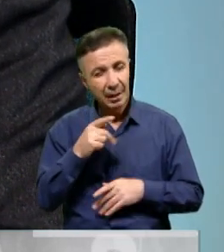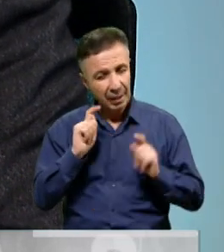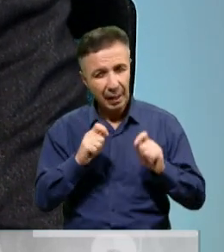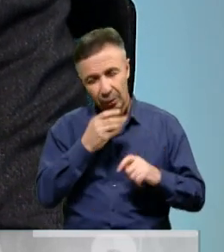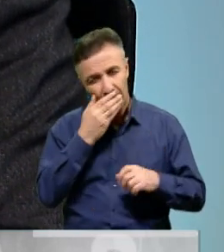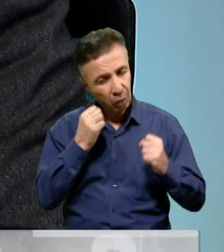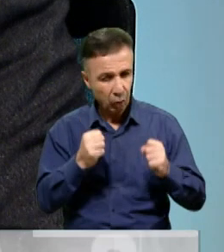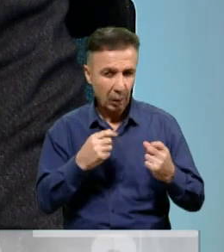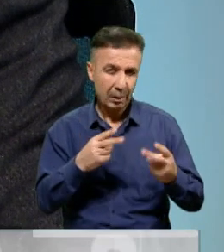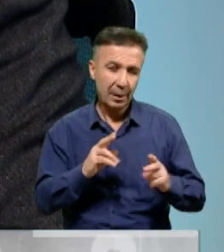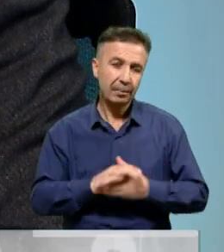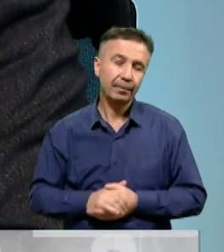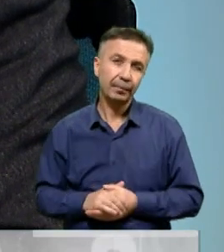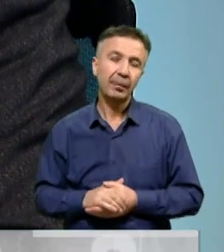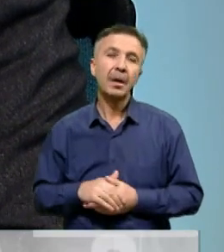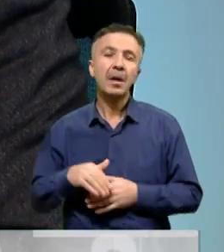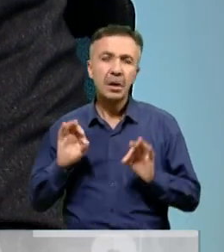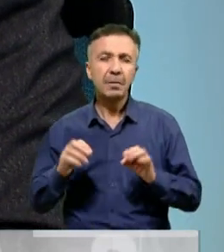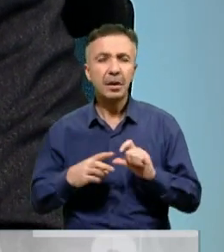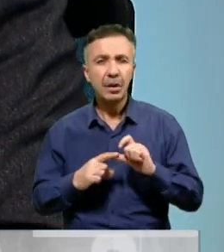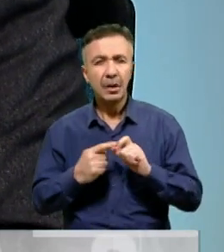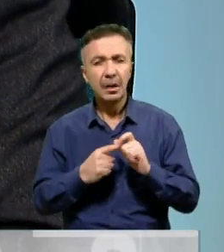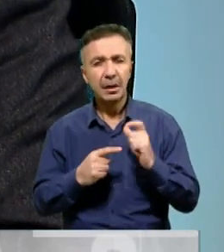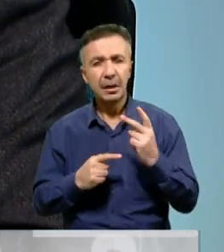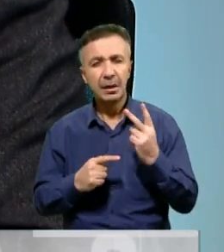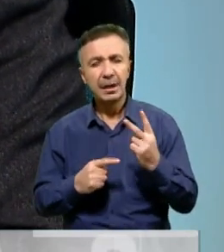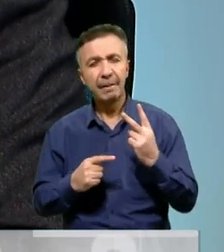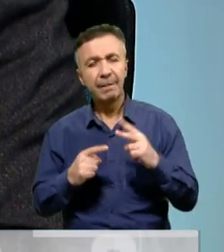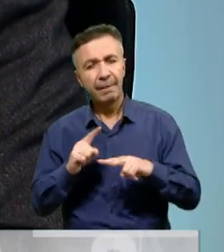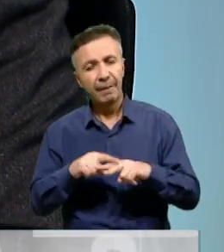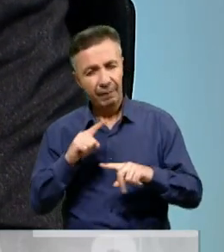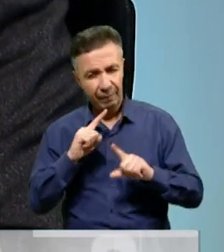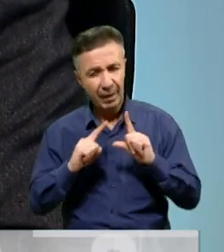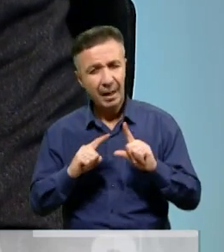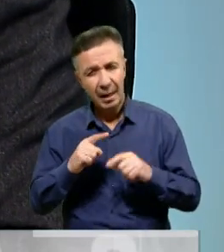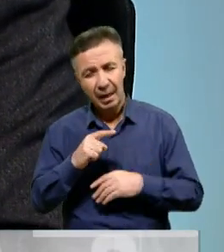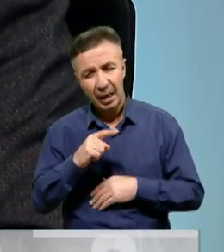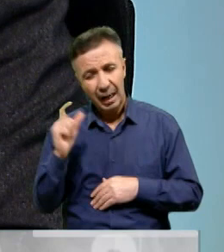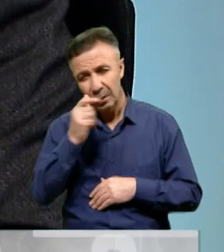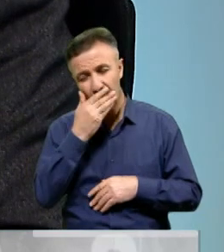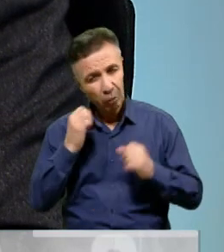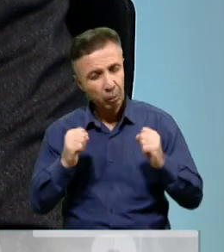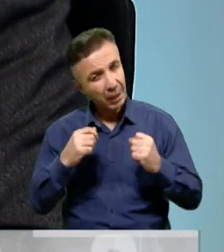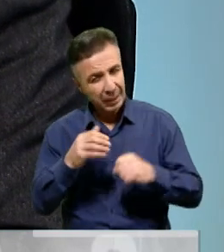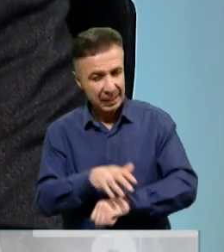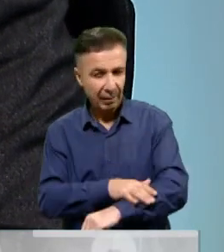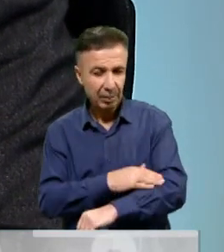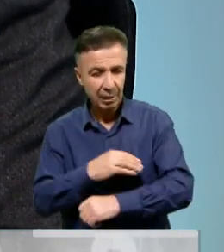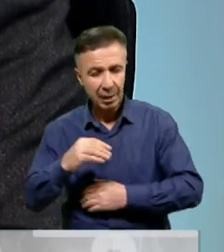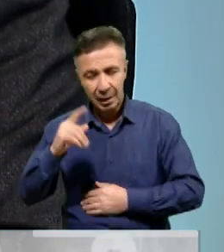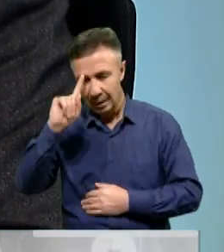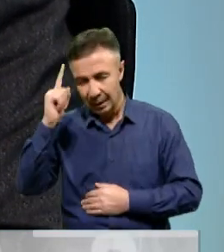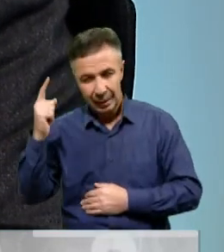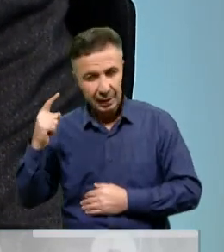bitirebiliriz. Şimdi bu Şevval ayındayız. Şevval ayında oruç tutmak zaten sevaptır ama sadece kaza